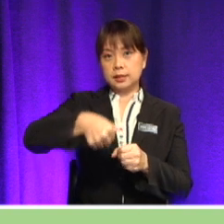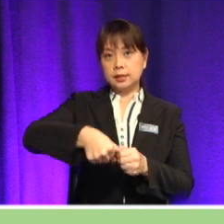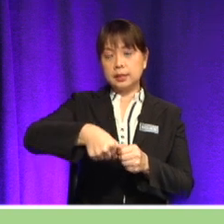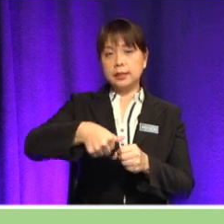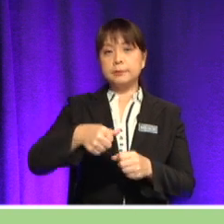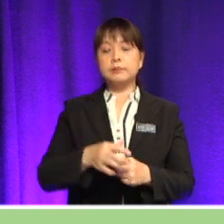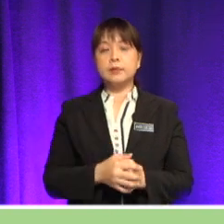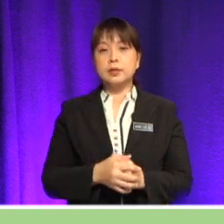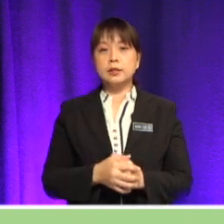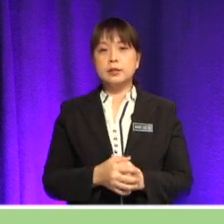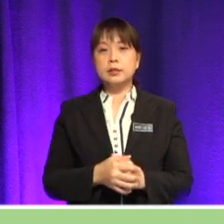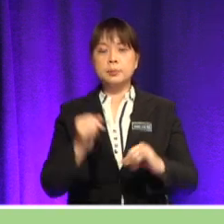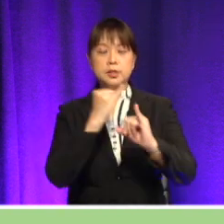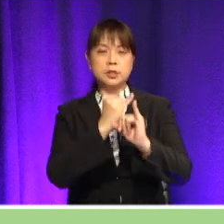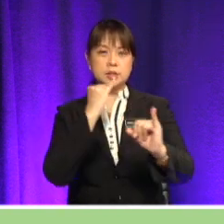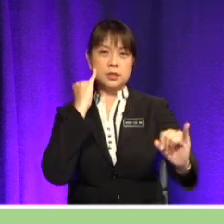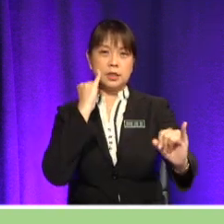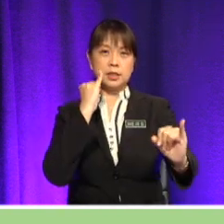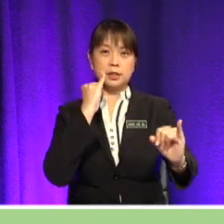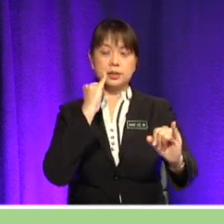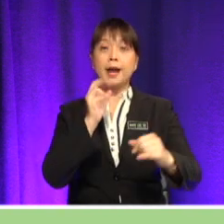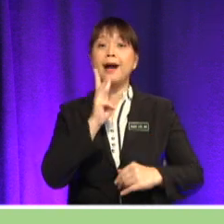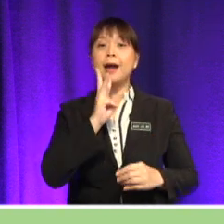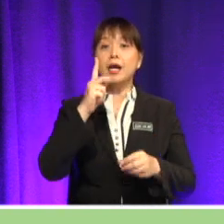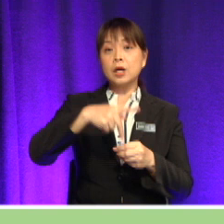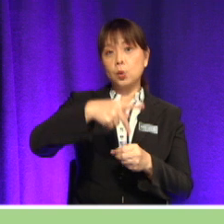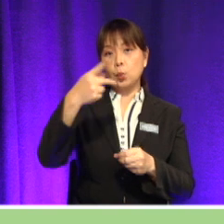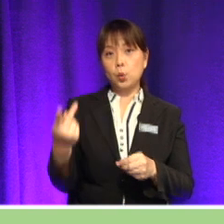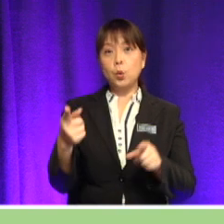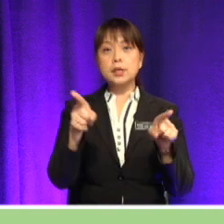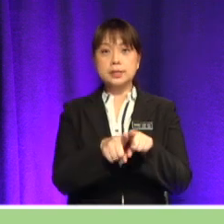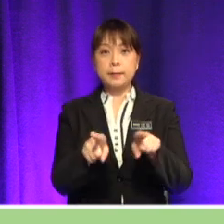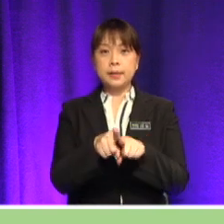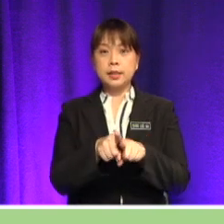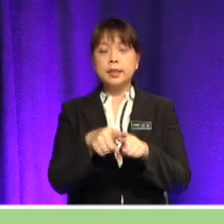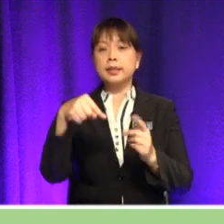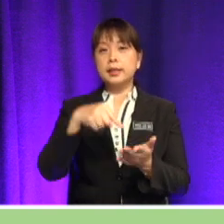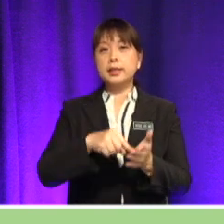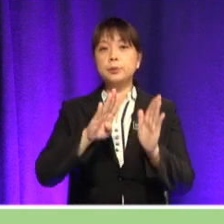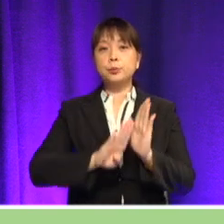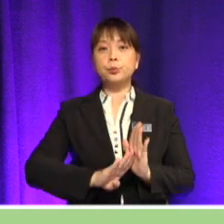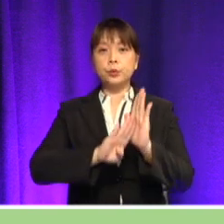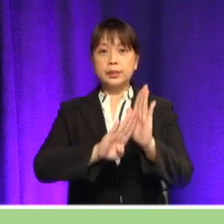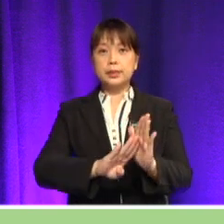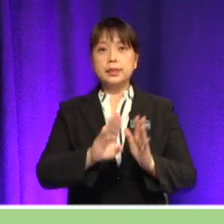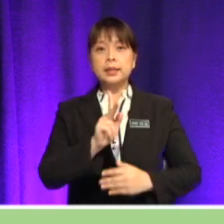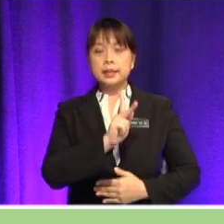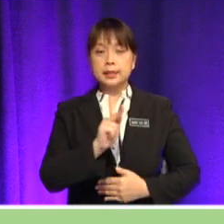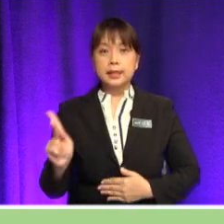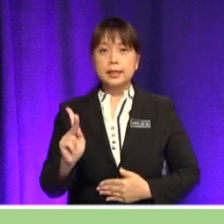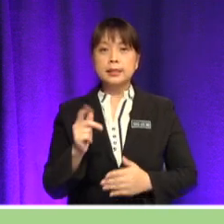itu sama yaitu di desame itu membuktikan tekanan penyebaran